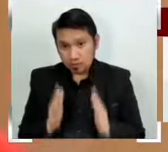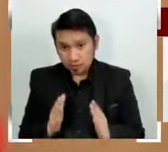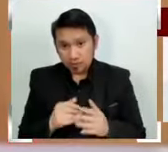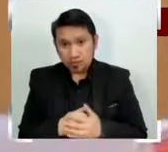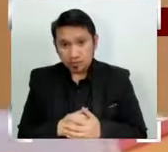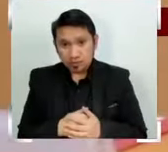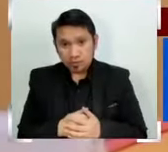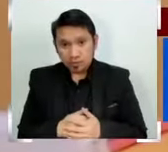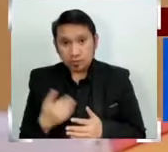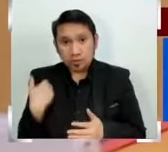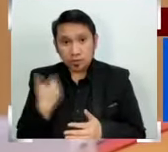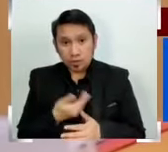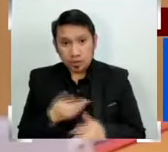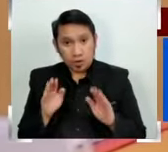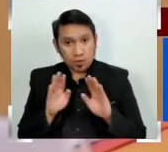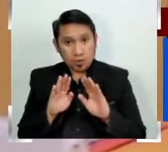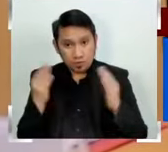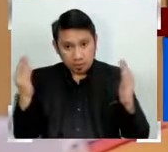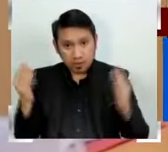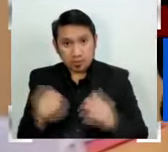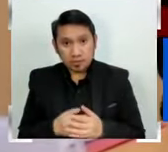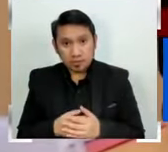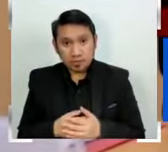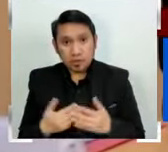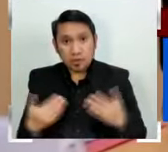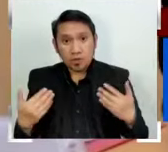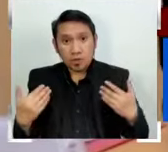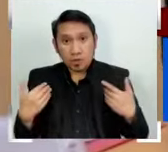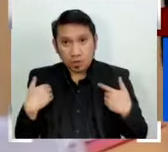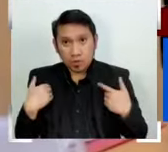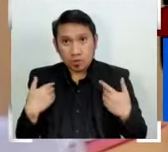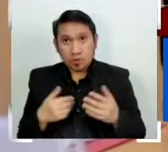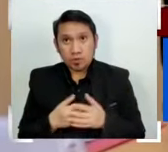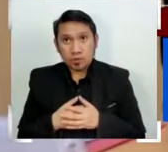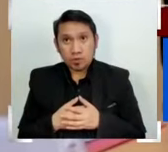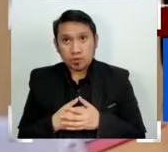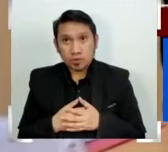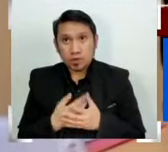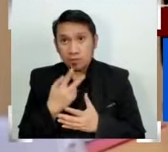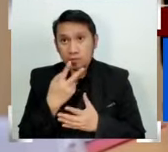open to having the work of both sides